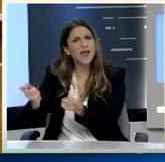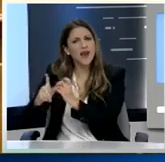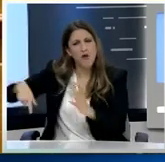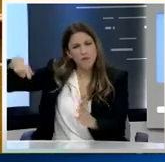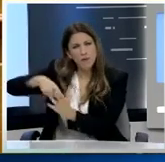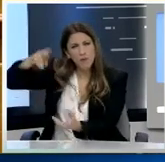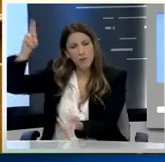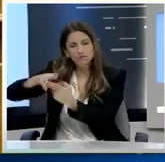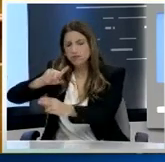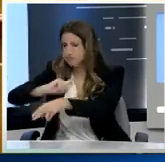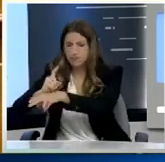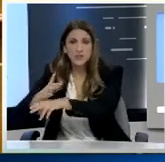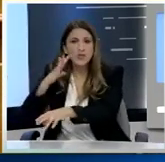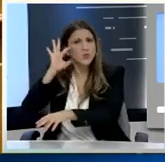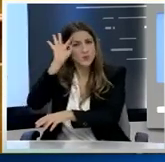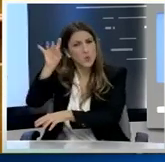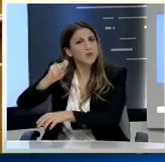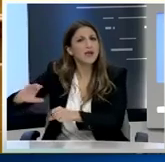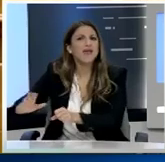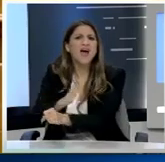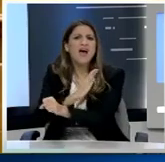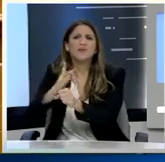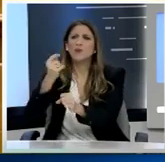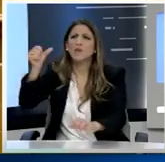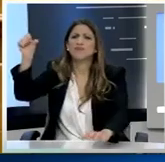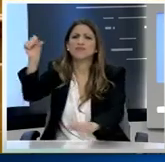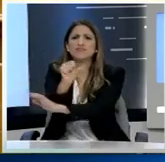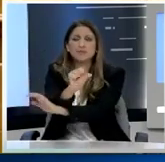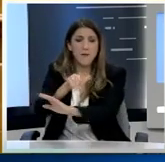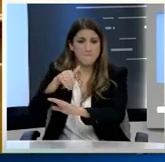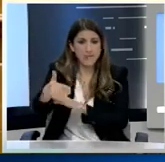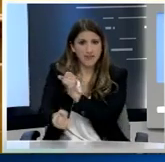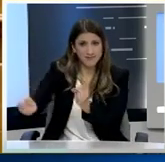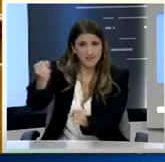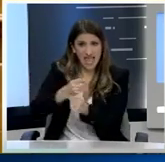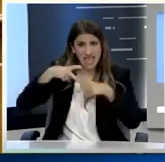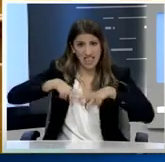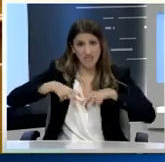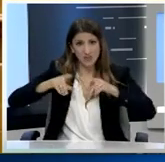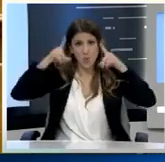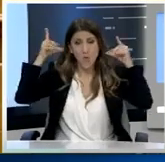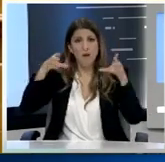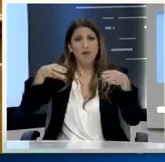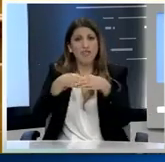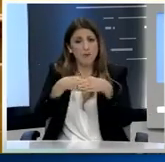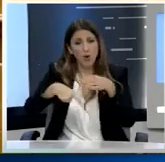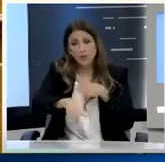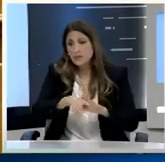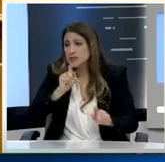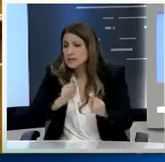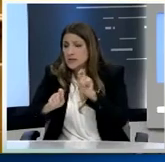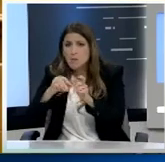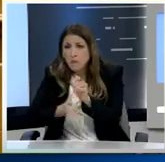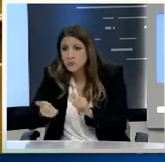του δημοσιονομικά ερείπια που κλήθηκαν να συμμαζέψουν οι δημοκρατικοί. Για τη χώρα μας